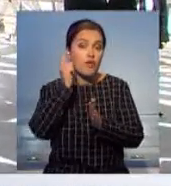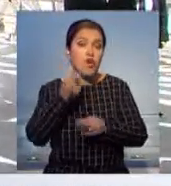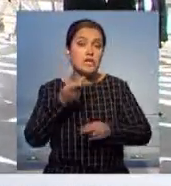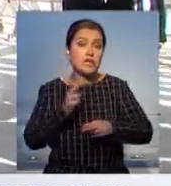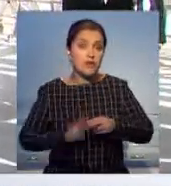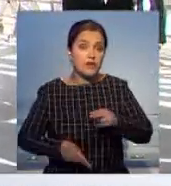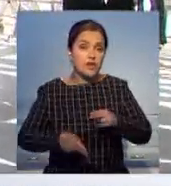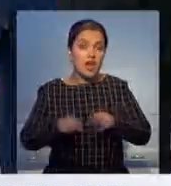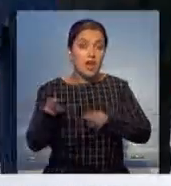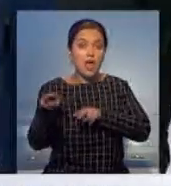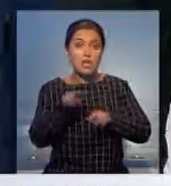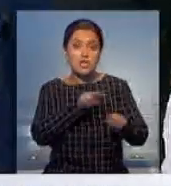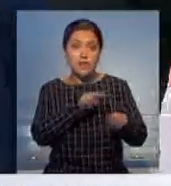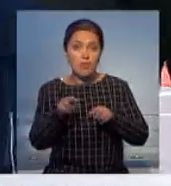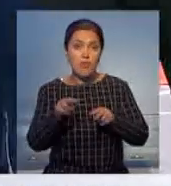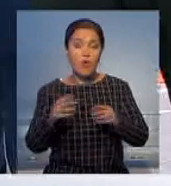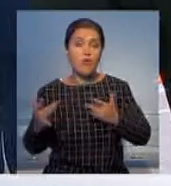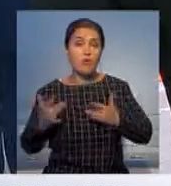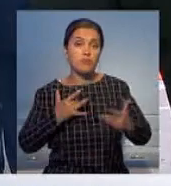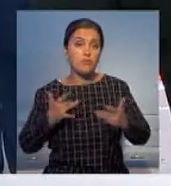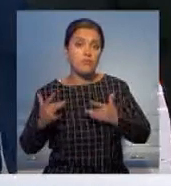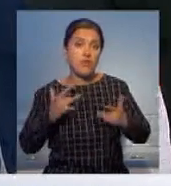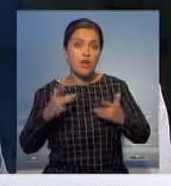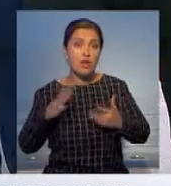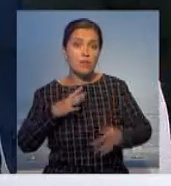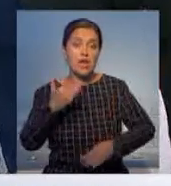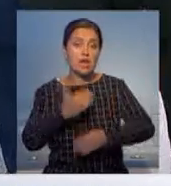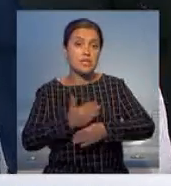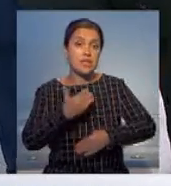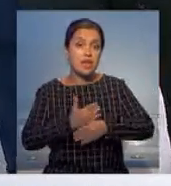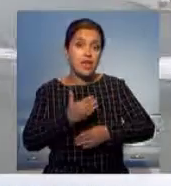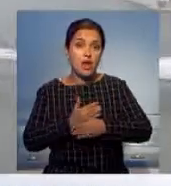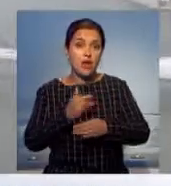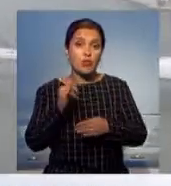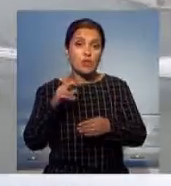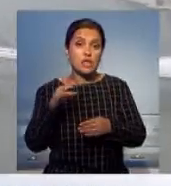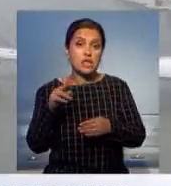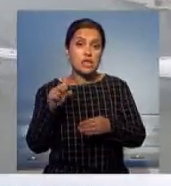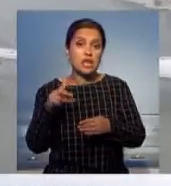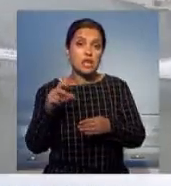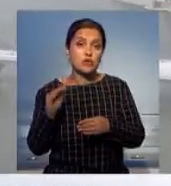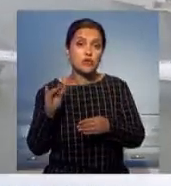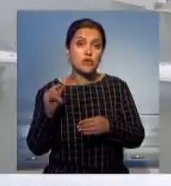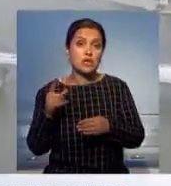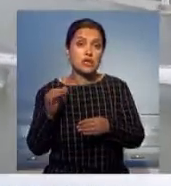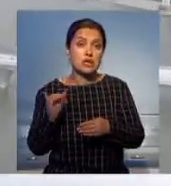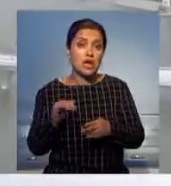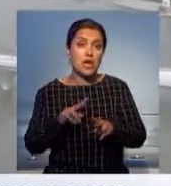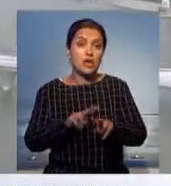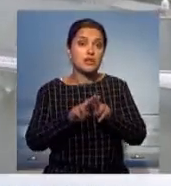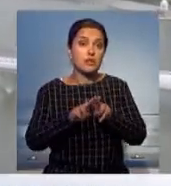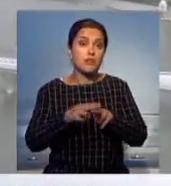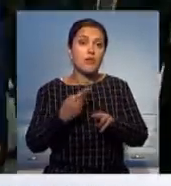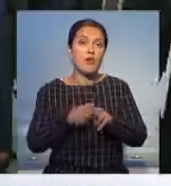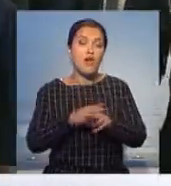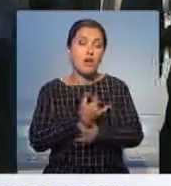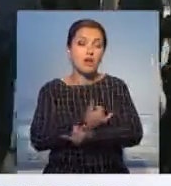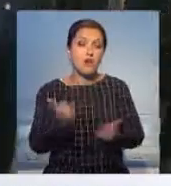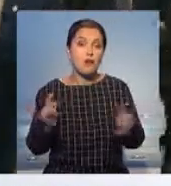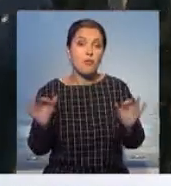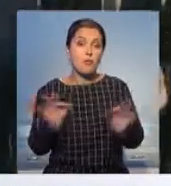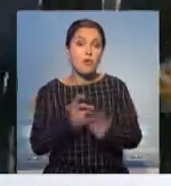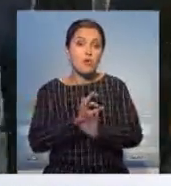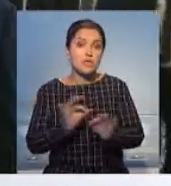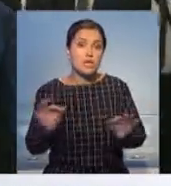на сцене амфитеатра под открытым небом была представлена театрализованная концертная программа «Улы дала Жюриге Астанама», которую